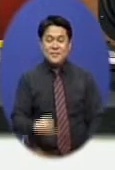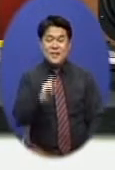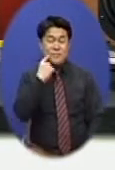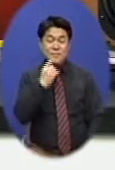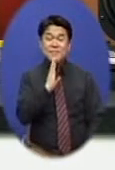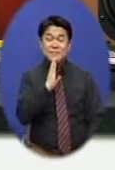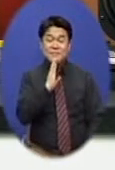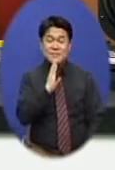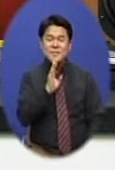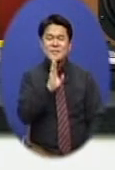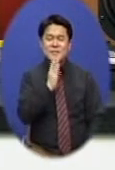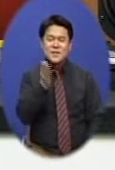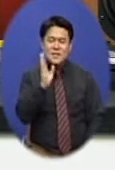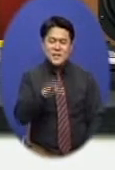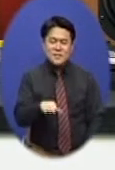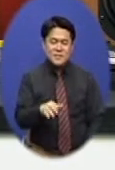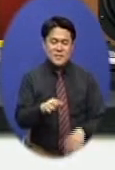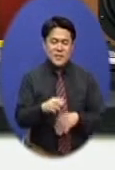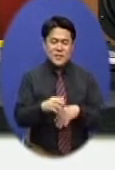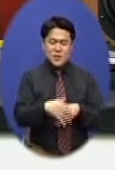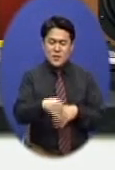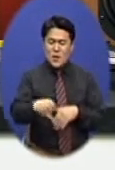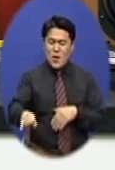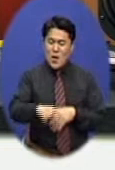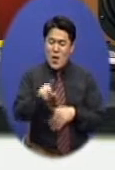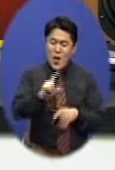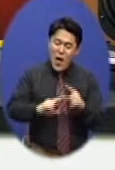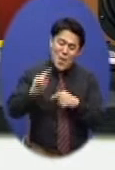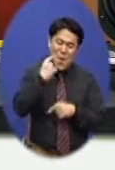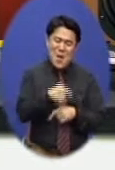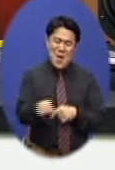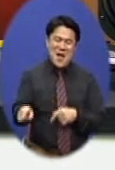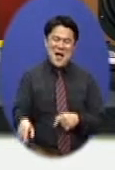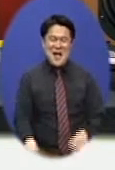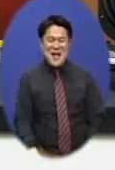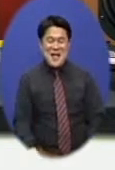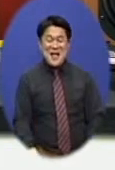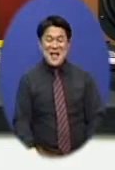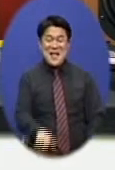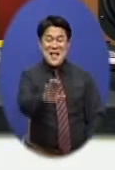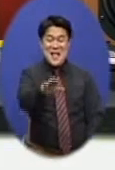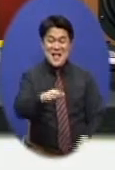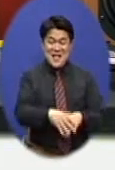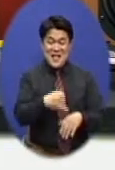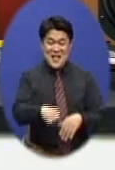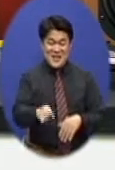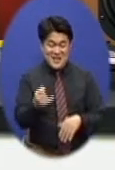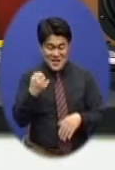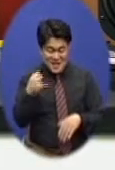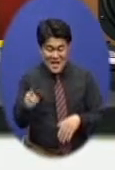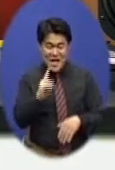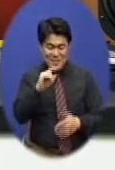그런데 사랑은 내리 사랑이라고 이제 손녀들이 더 예쁜 거예요. 아. 네. 그럼 손녀들, 딸들에게 한 말씀